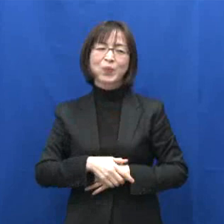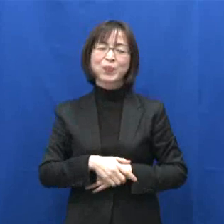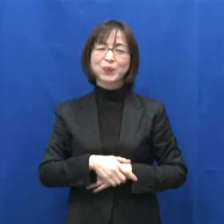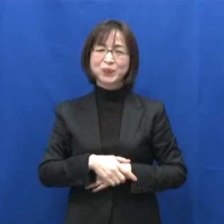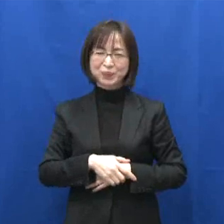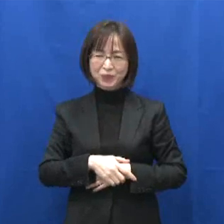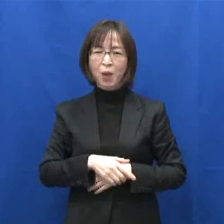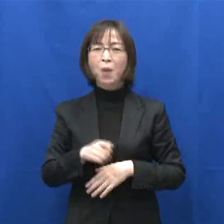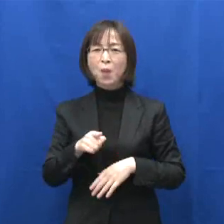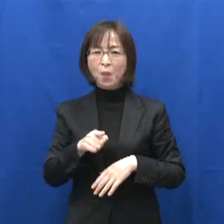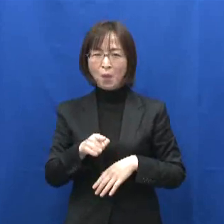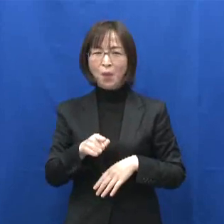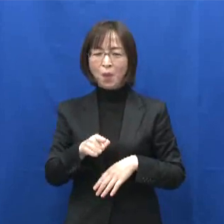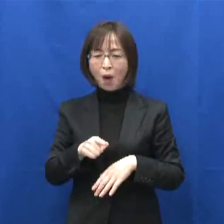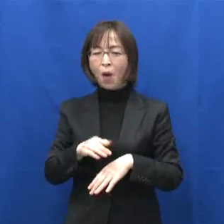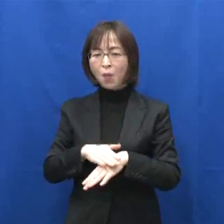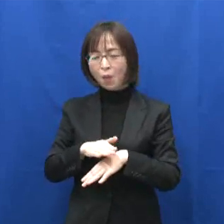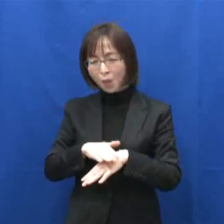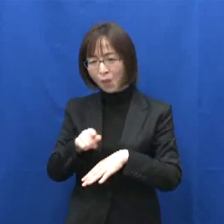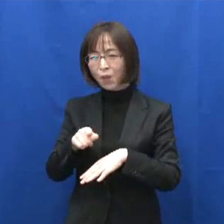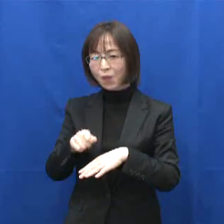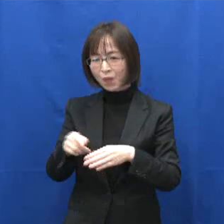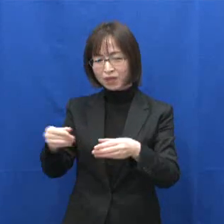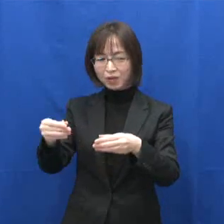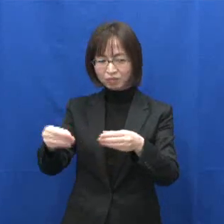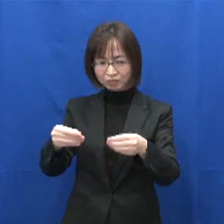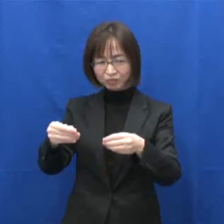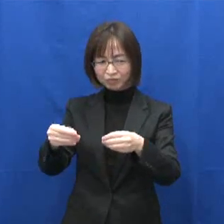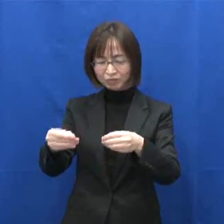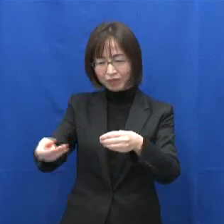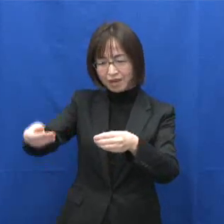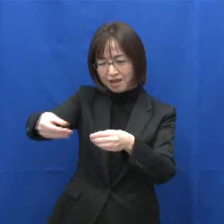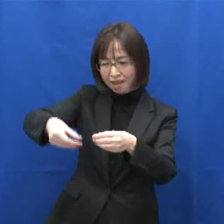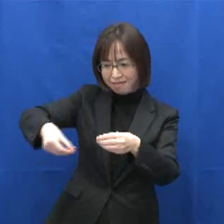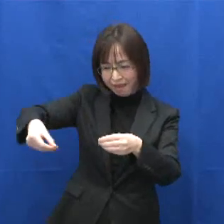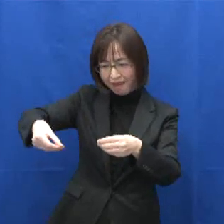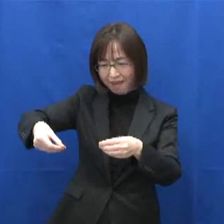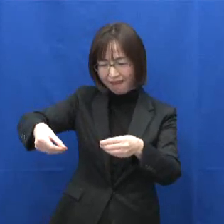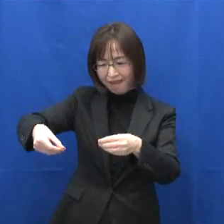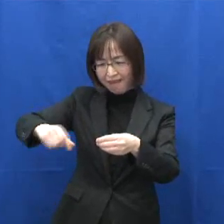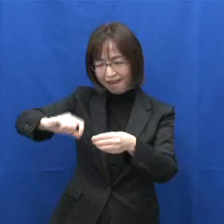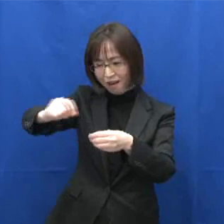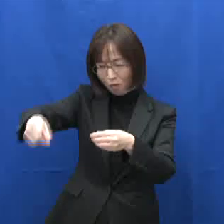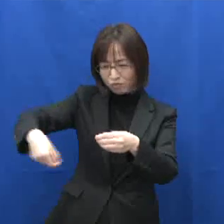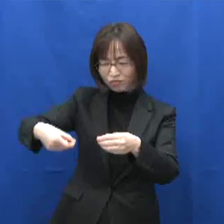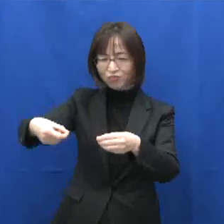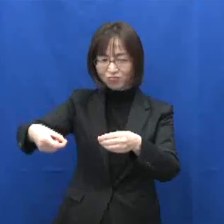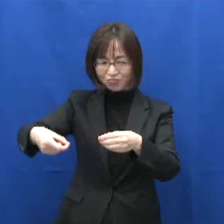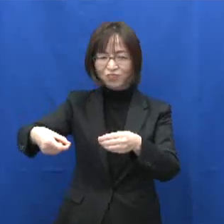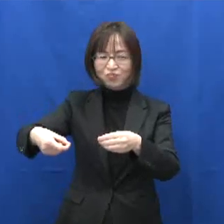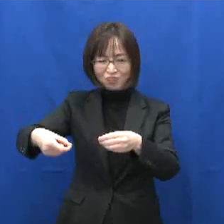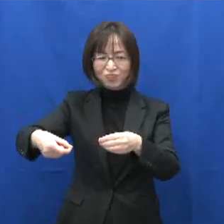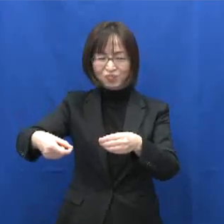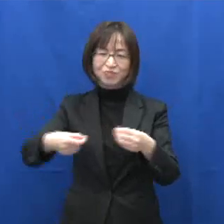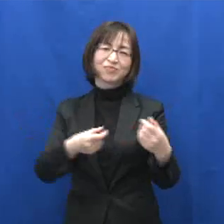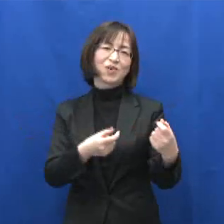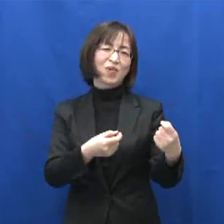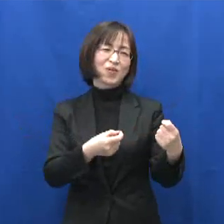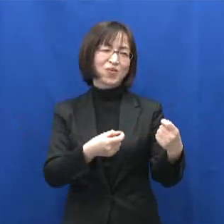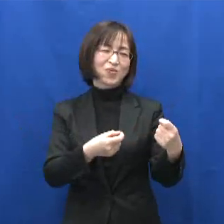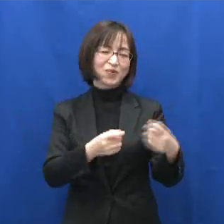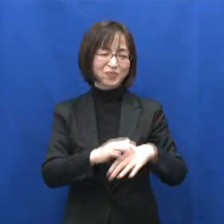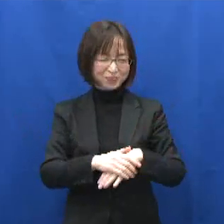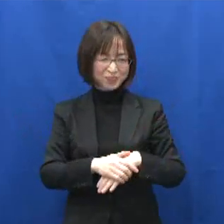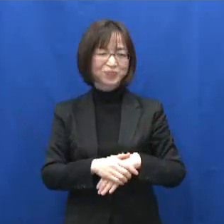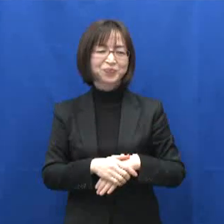うやって、 はい。 これをこちらにこう入れまして。 入れまして。 入れまして。 そうなんです。 そうです